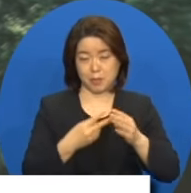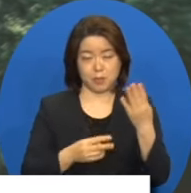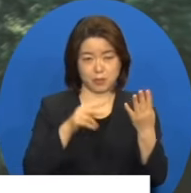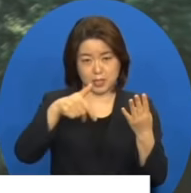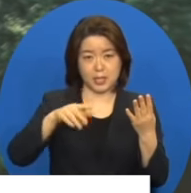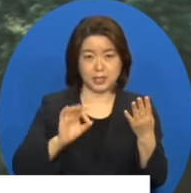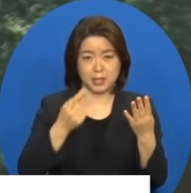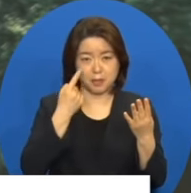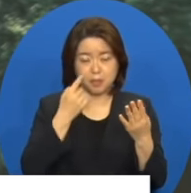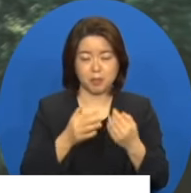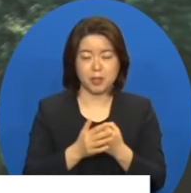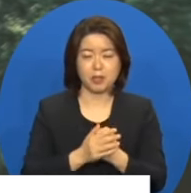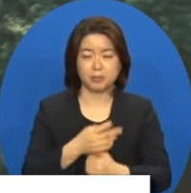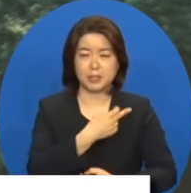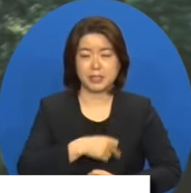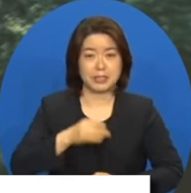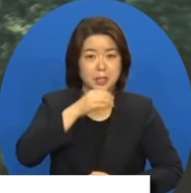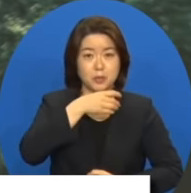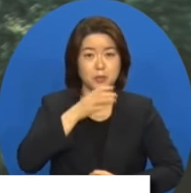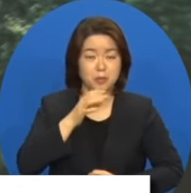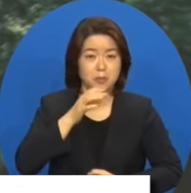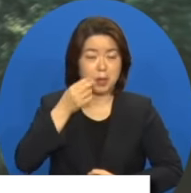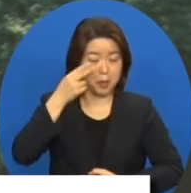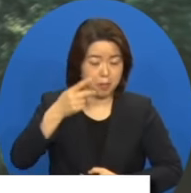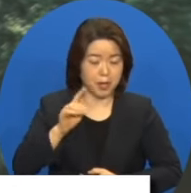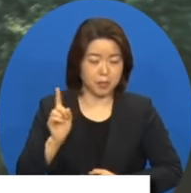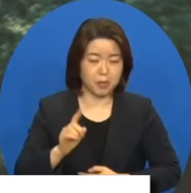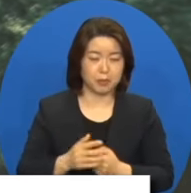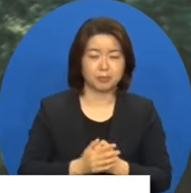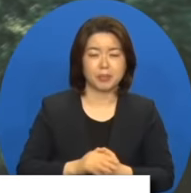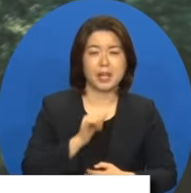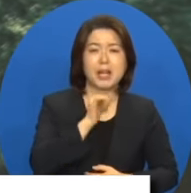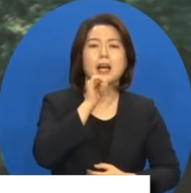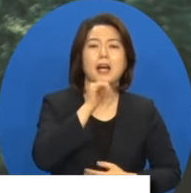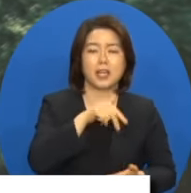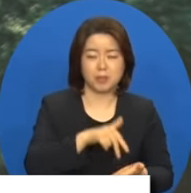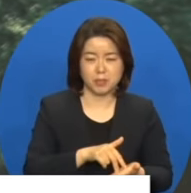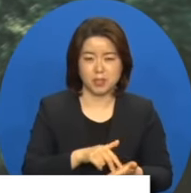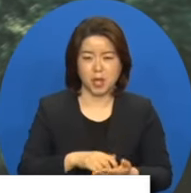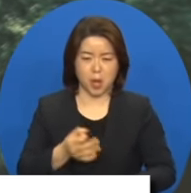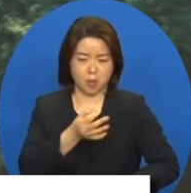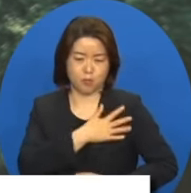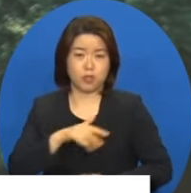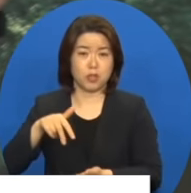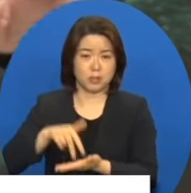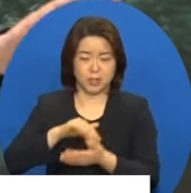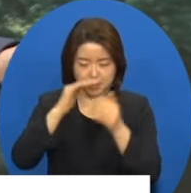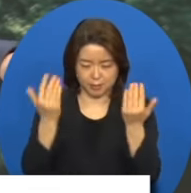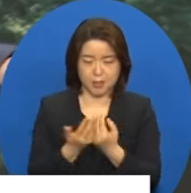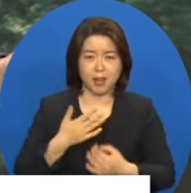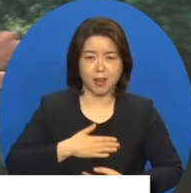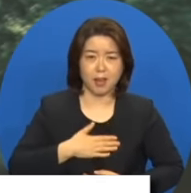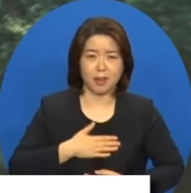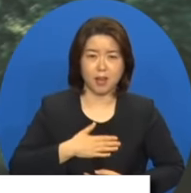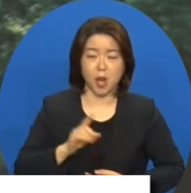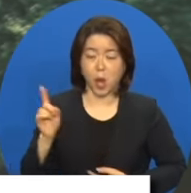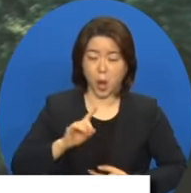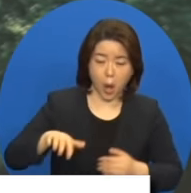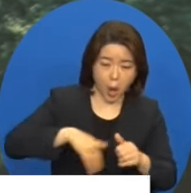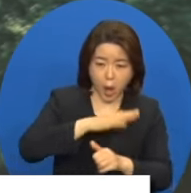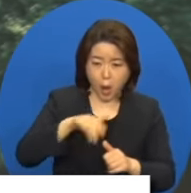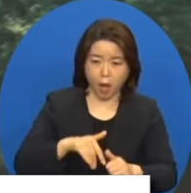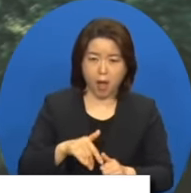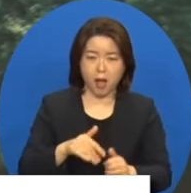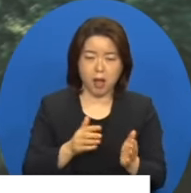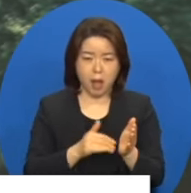보면 사도 바울이 나는 가난한 데 처할 줄도 알고 부유한 데 처할 줄도 안다. 어떤 형편에도 처하는 일체의